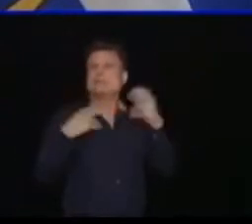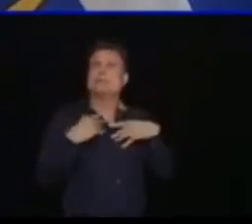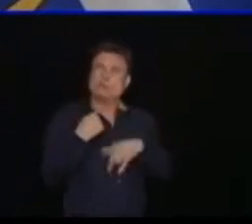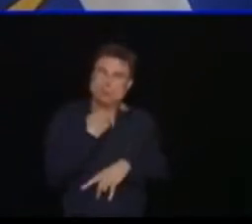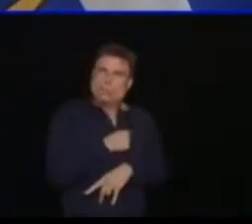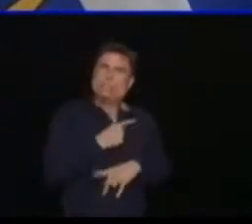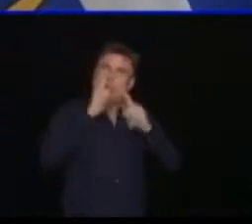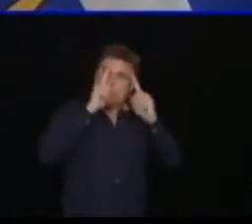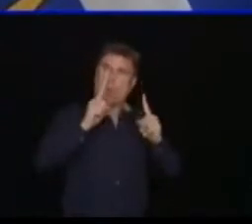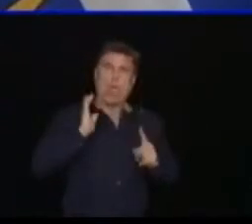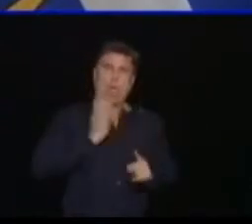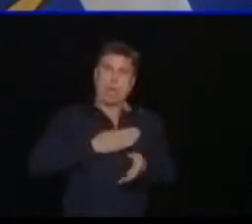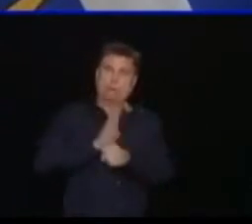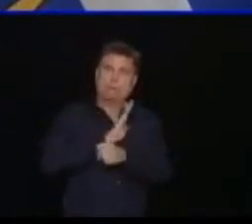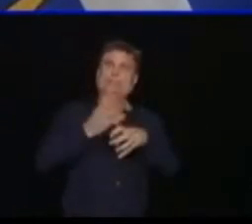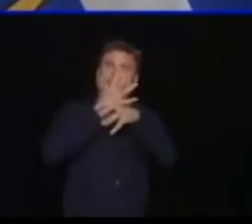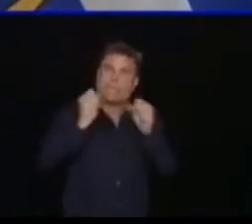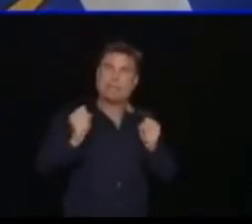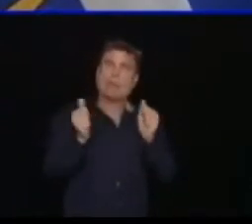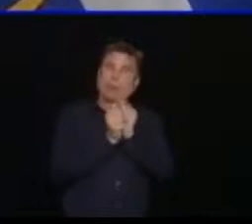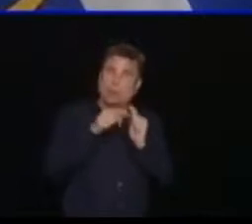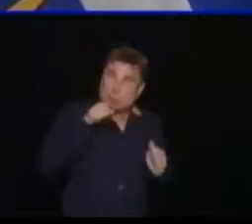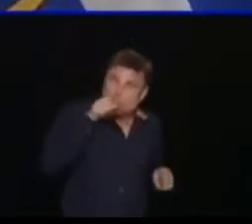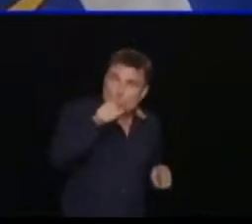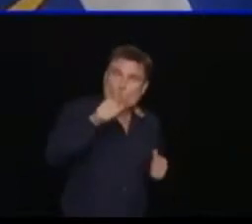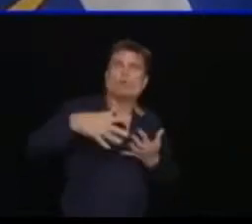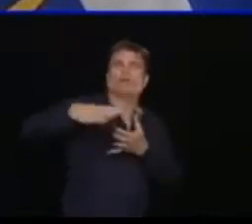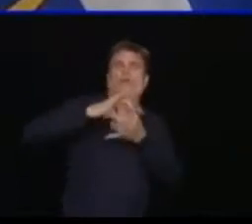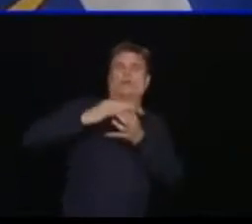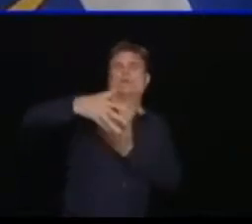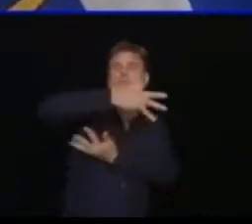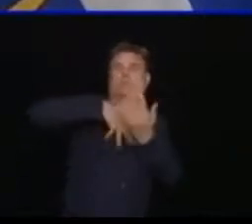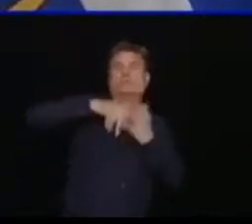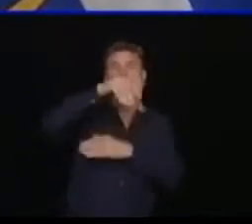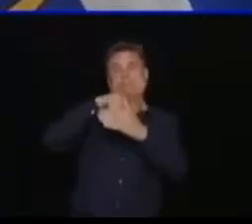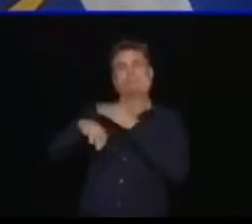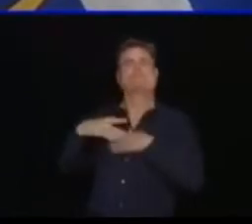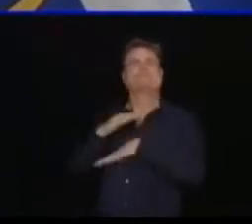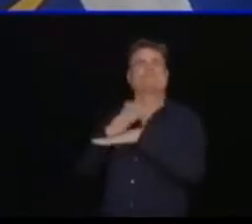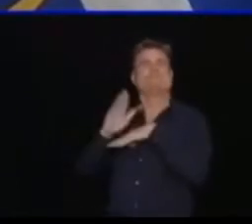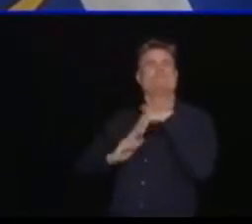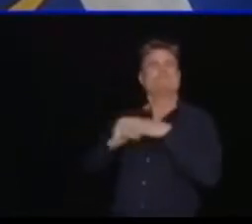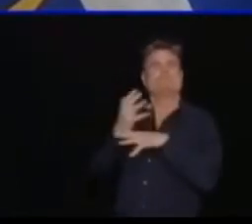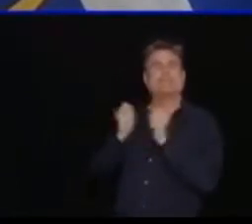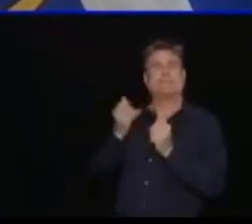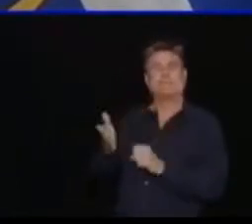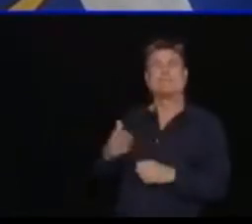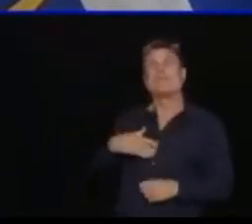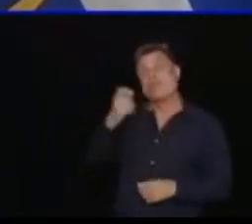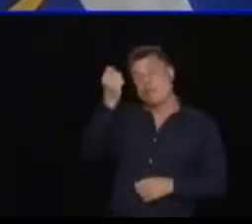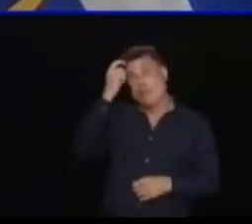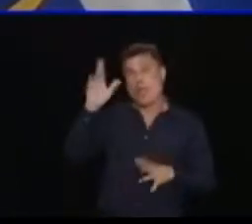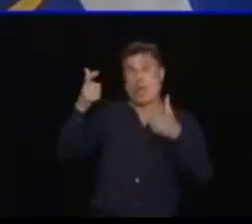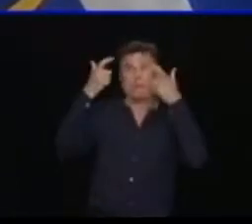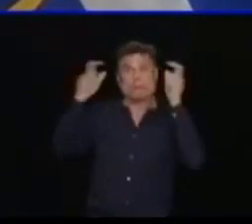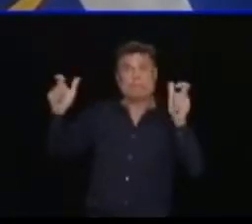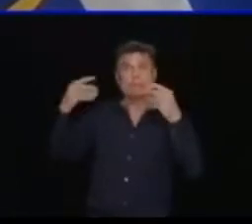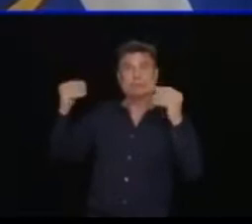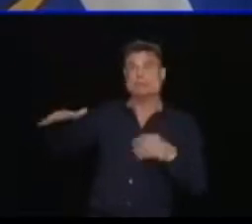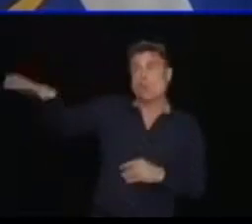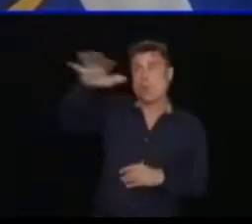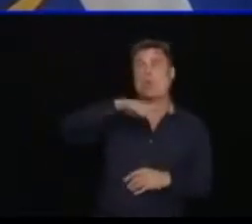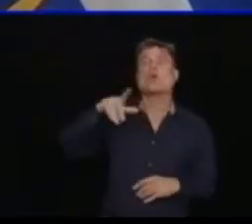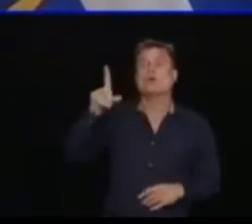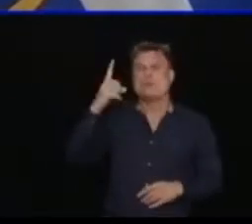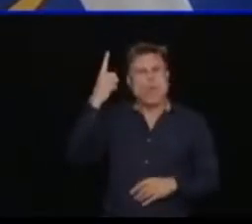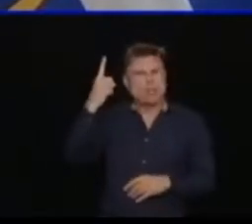也是如果没有遵守卫生准则、行为准则，所以这个也是很重要的。这个现在是最好时间，我